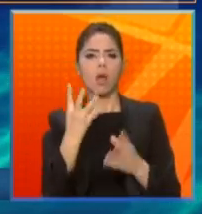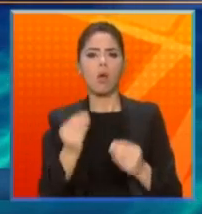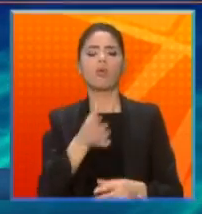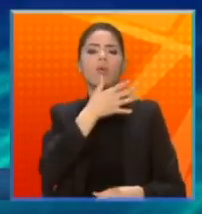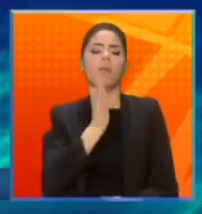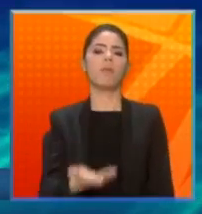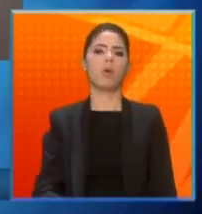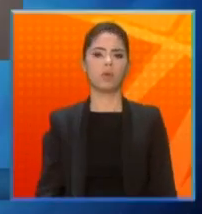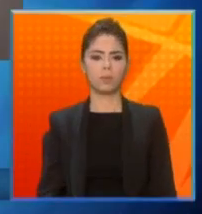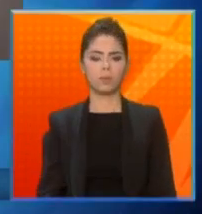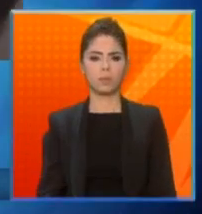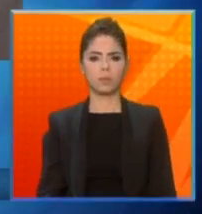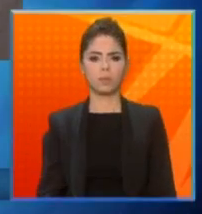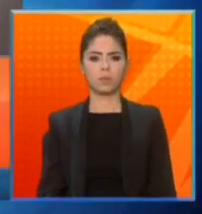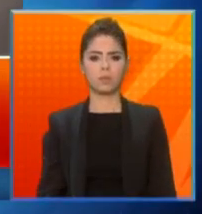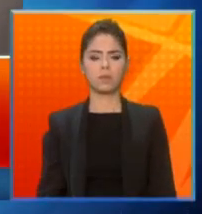bilmeden.